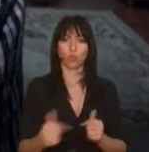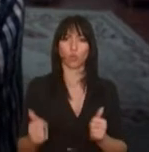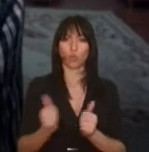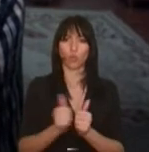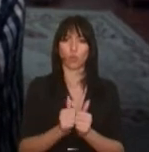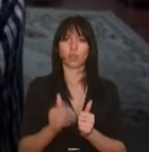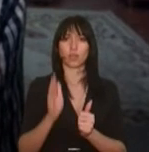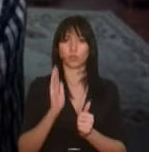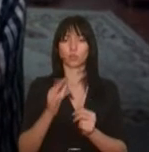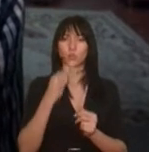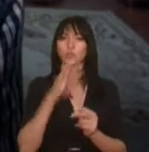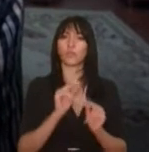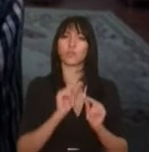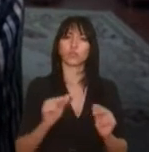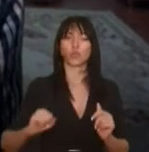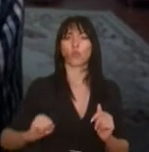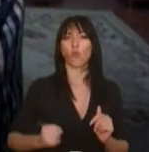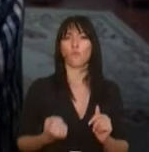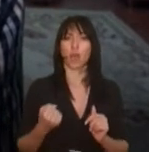будь-який вчитель або товариш,